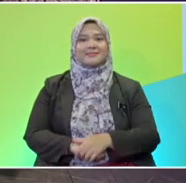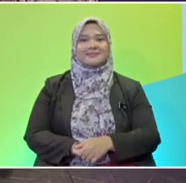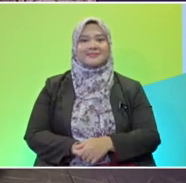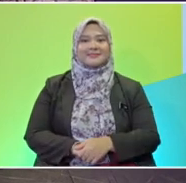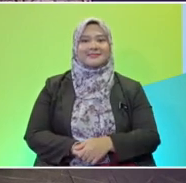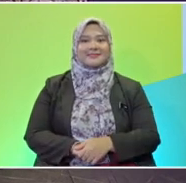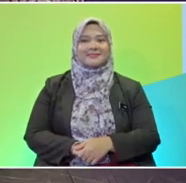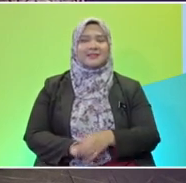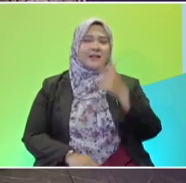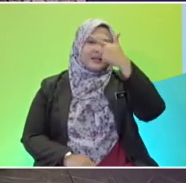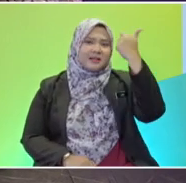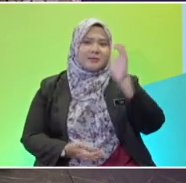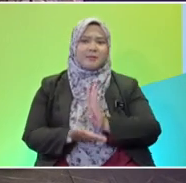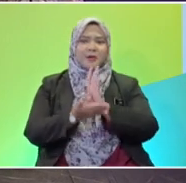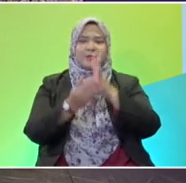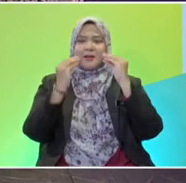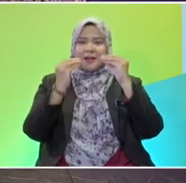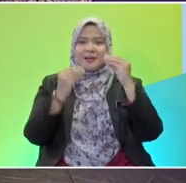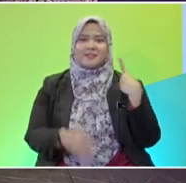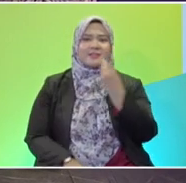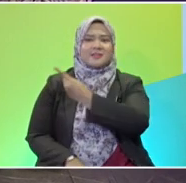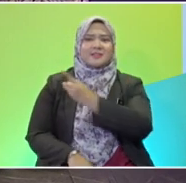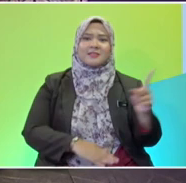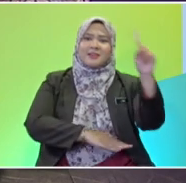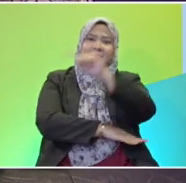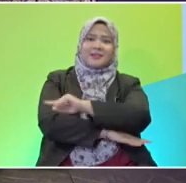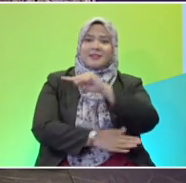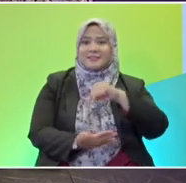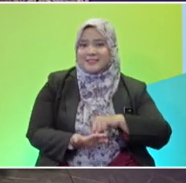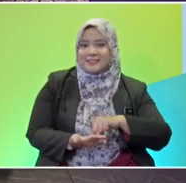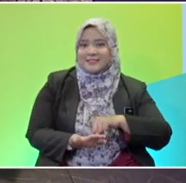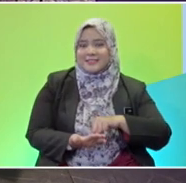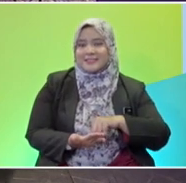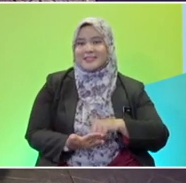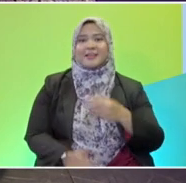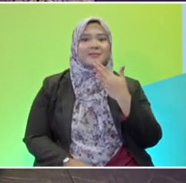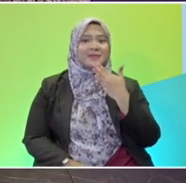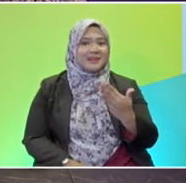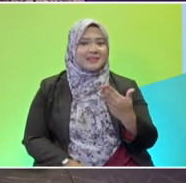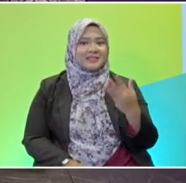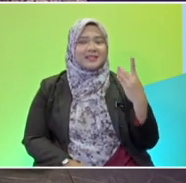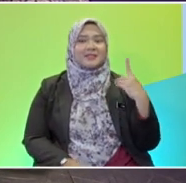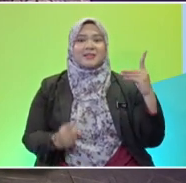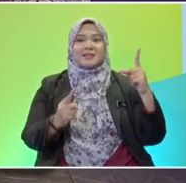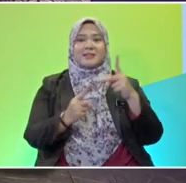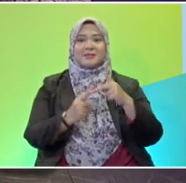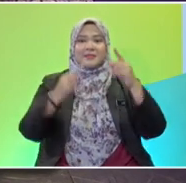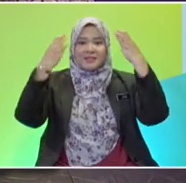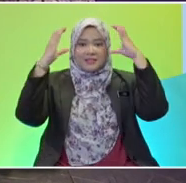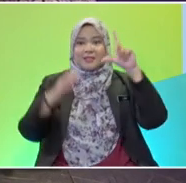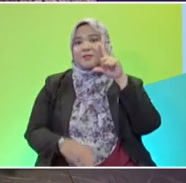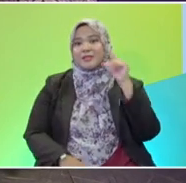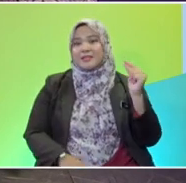perak Kirana bersama-sama dengan kita terima kasih juga kepada juru bahasa isyarat kita pada hari ini cek kulina